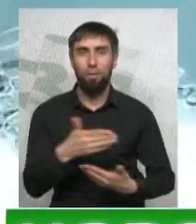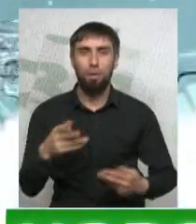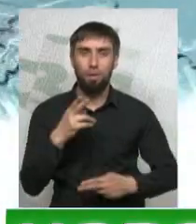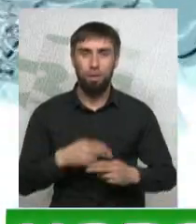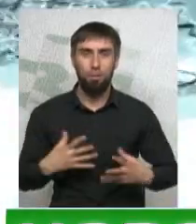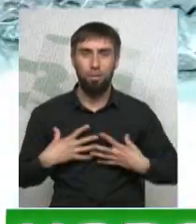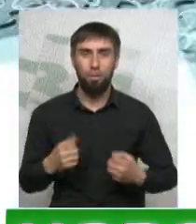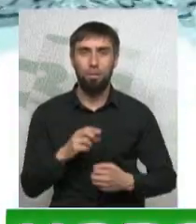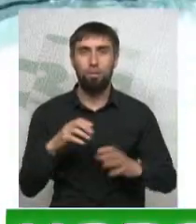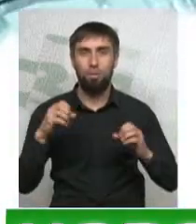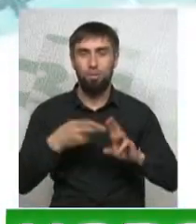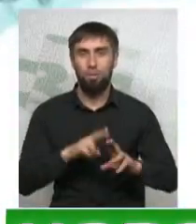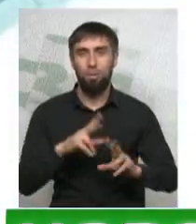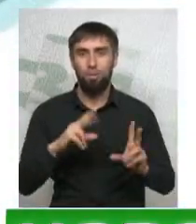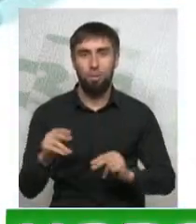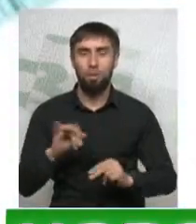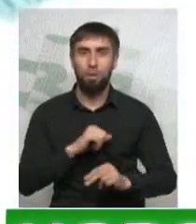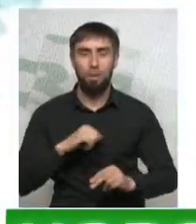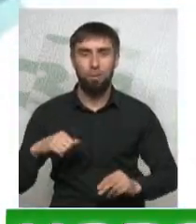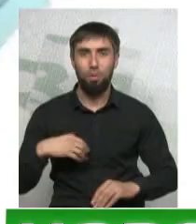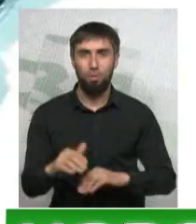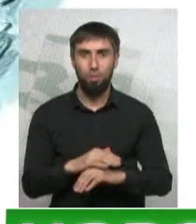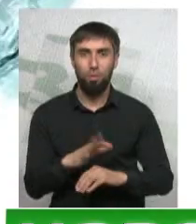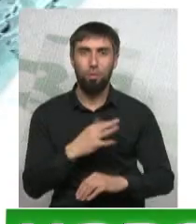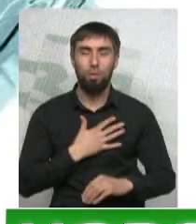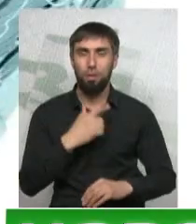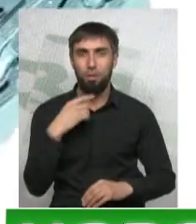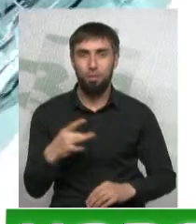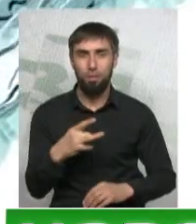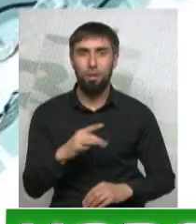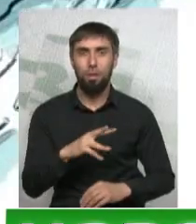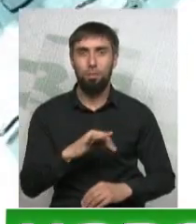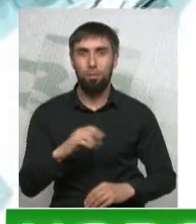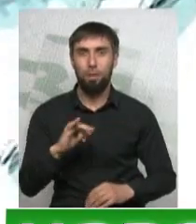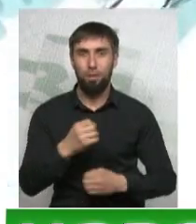благополучия и всего самого доброго а нашей республике мира и процветания